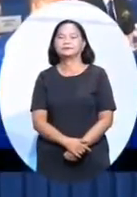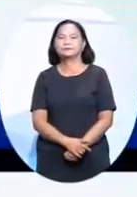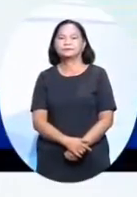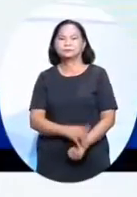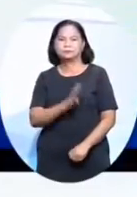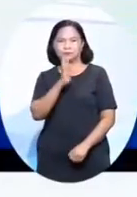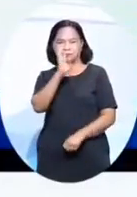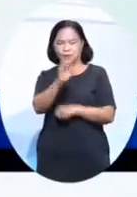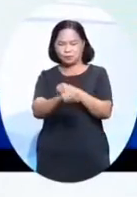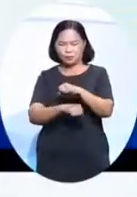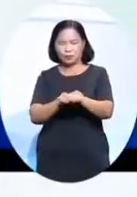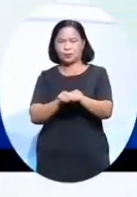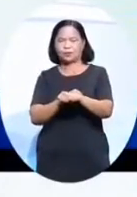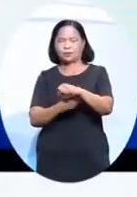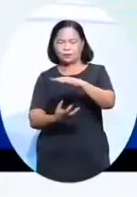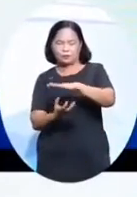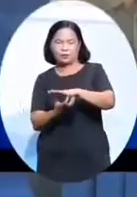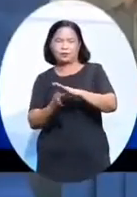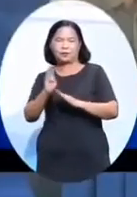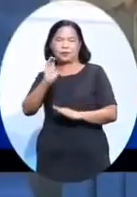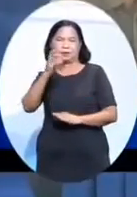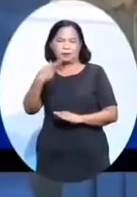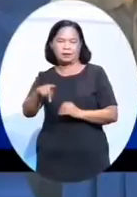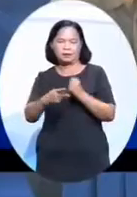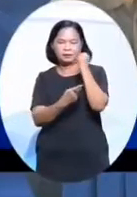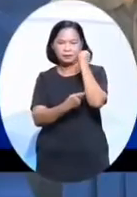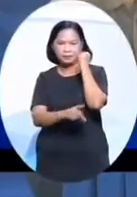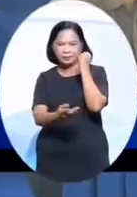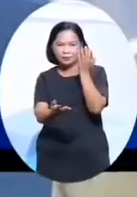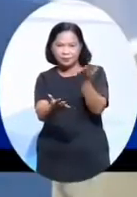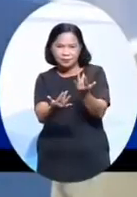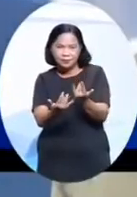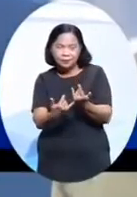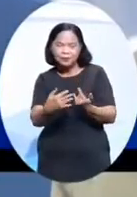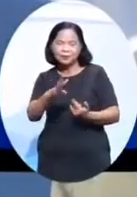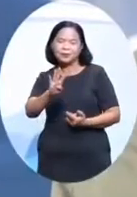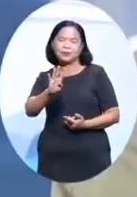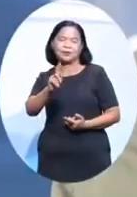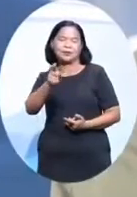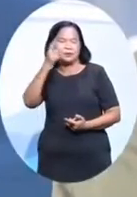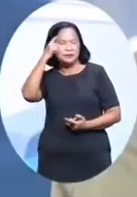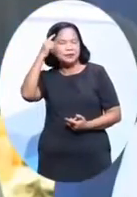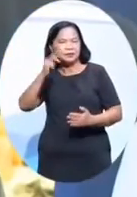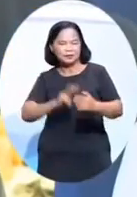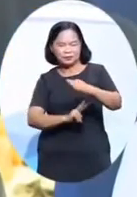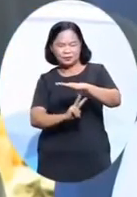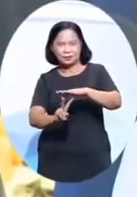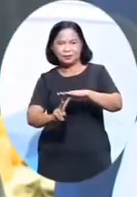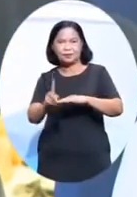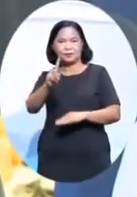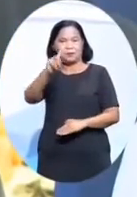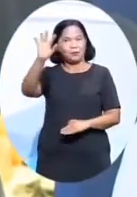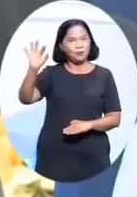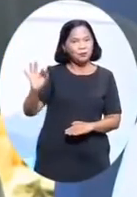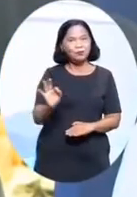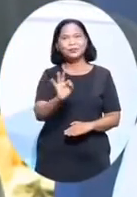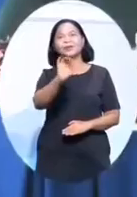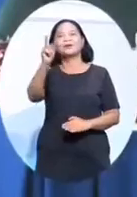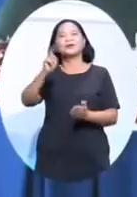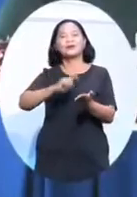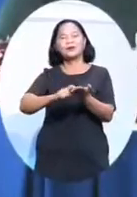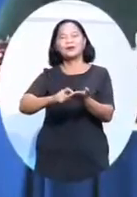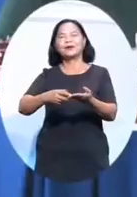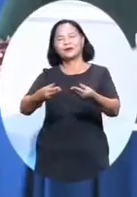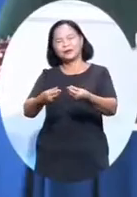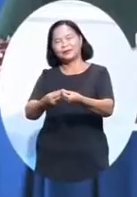4 năm qua, khu công nghiệp Becamex Bình Phước đã thu hút được 49 dự án với tổng số vốn đầu tư hơn 1 tỷ đô la Mỹ, trực tiếp